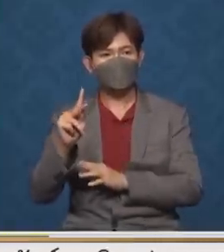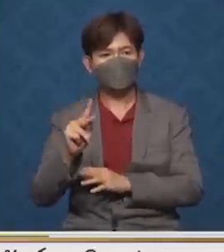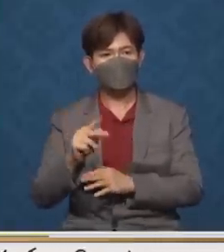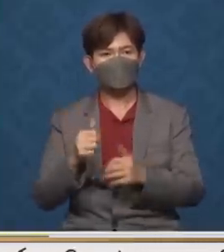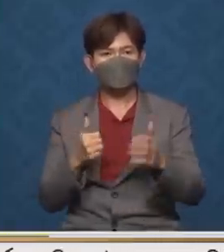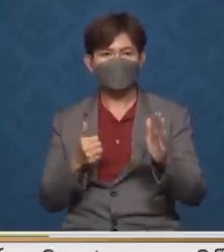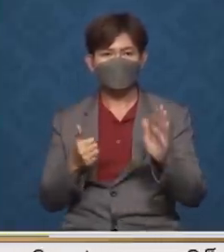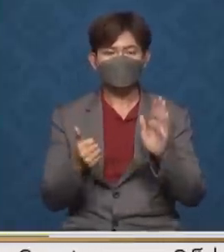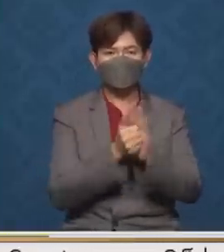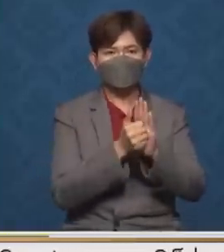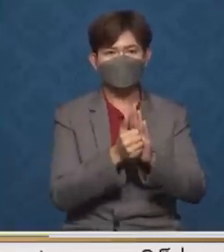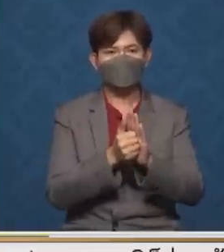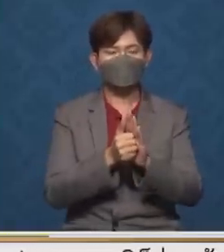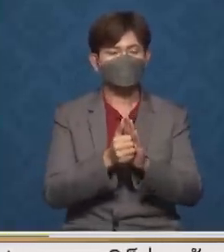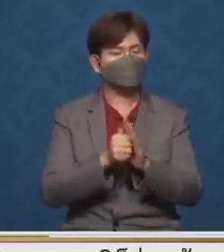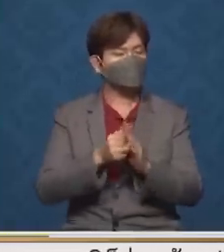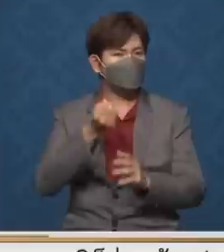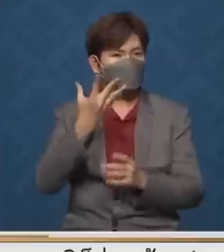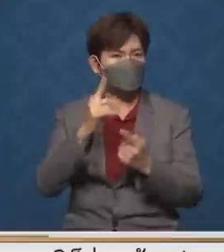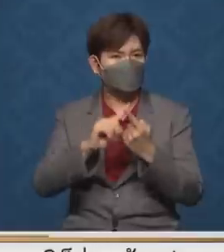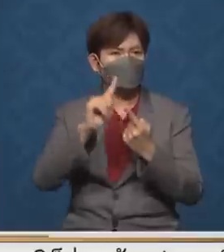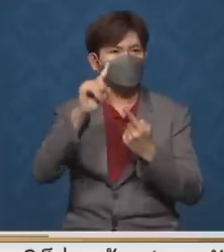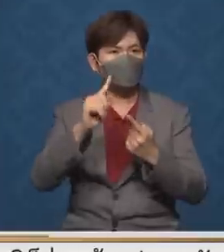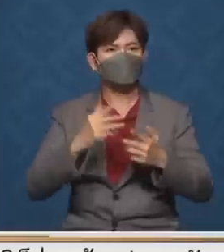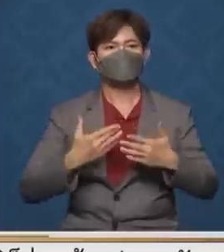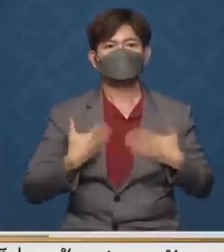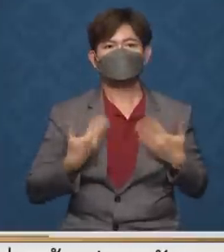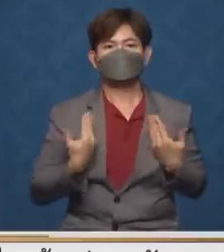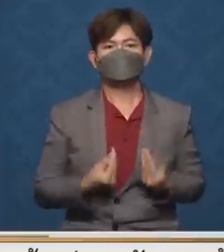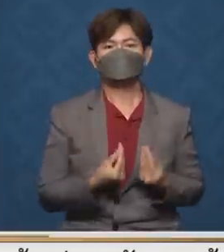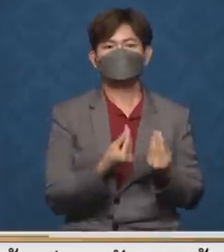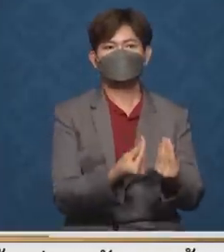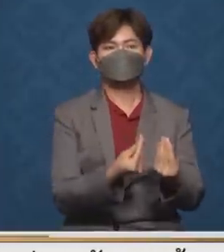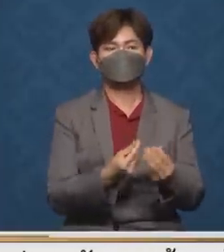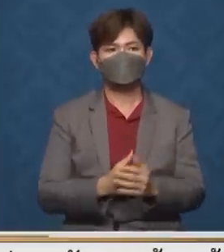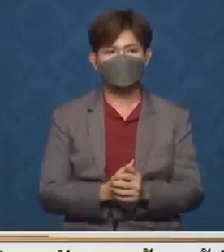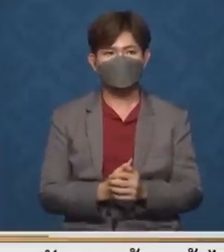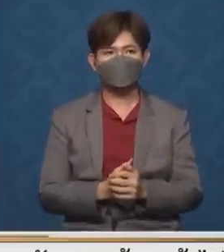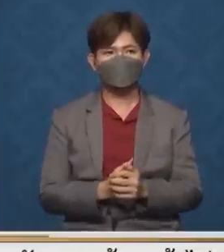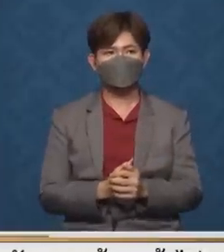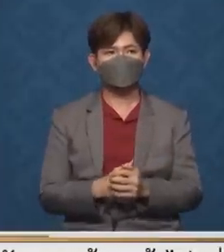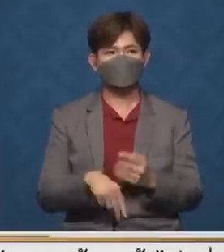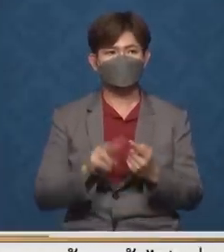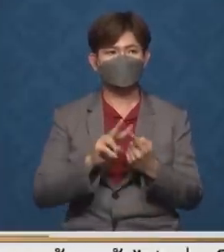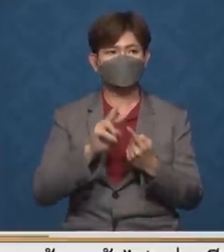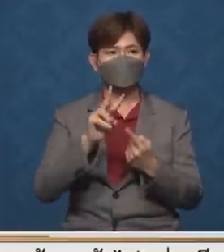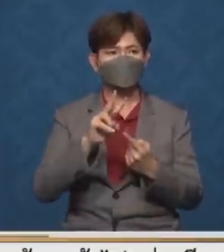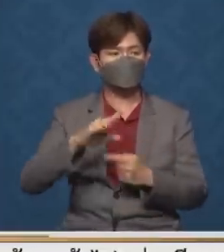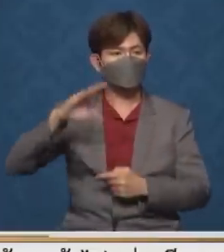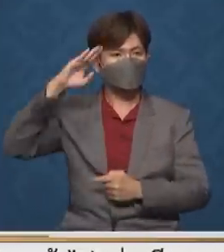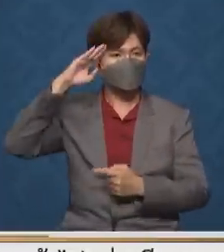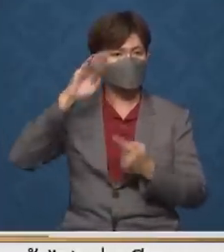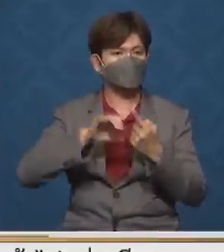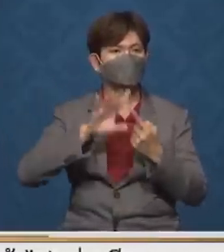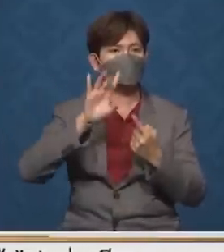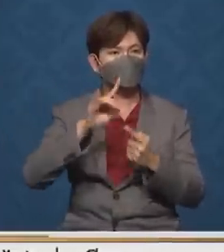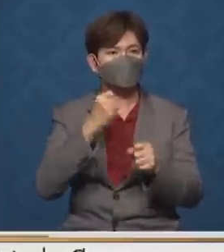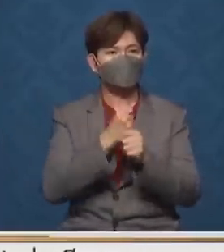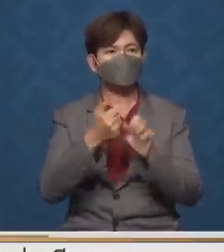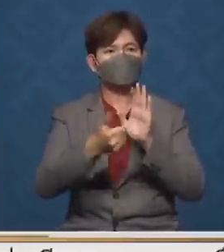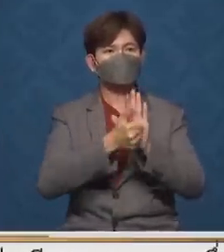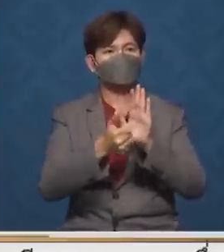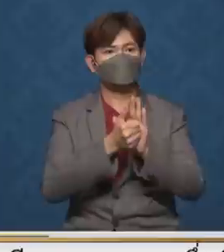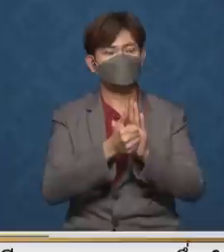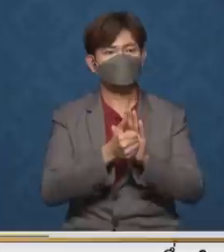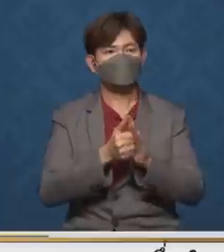สูงสุดยิ่ดีดวยน้องคนต่ไปกมทหารล่าพท์ 8ที่ทำเพศเรื่องงาน